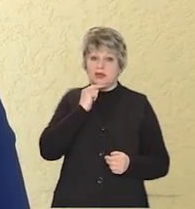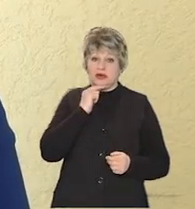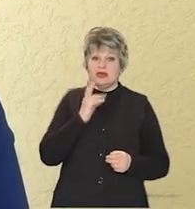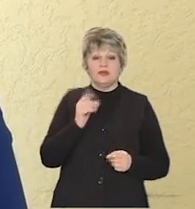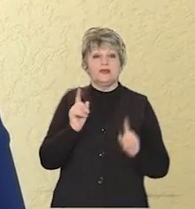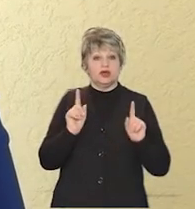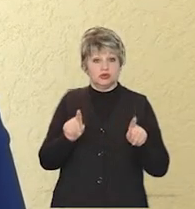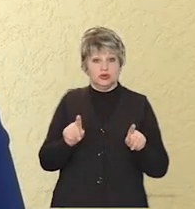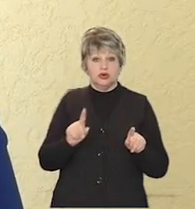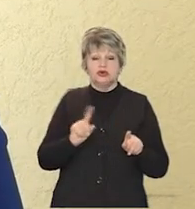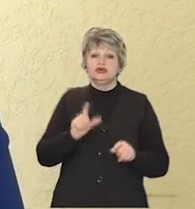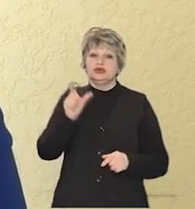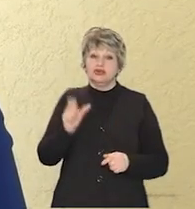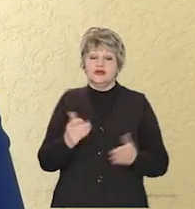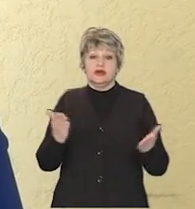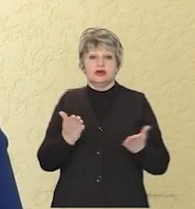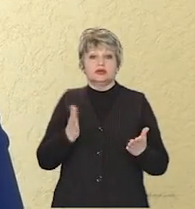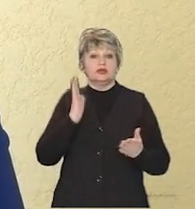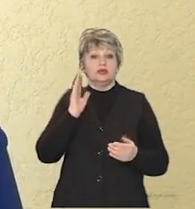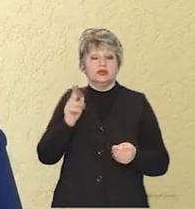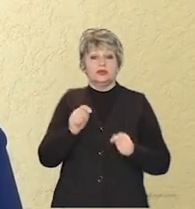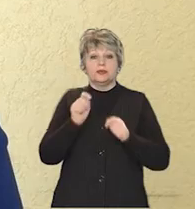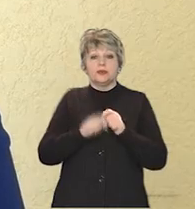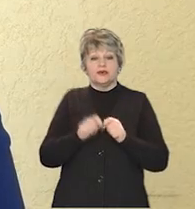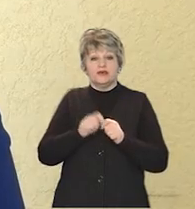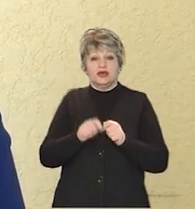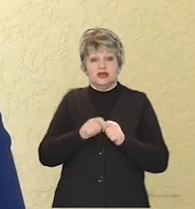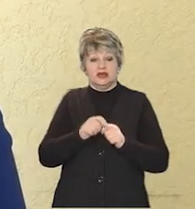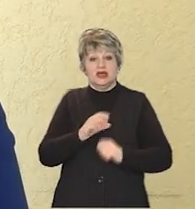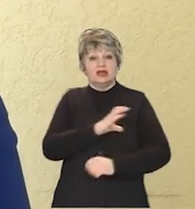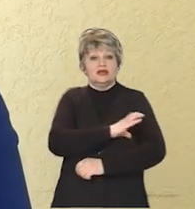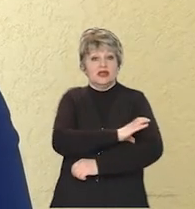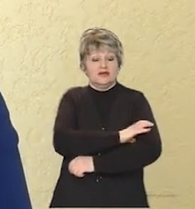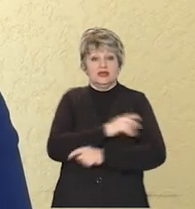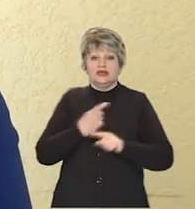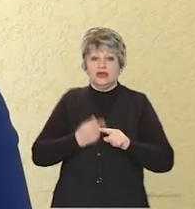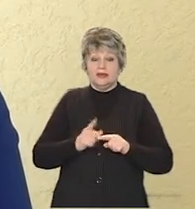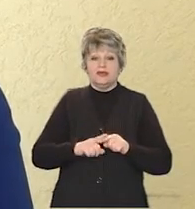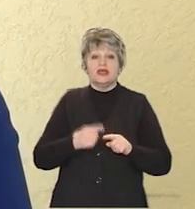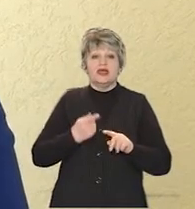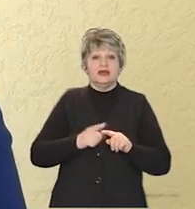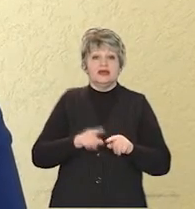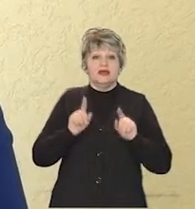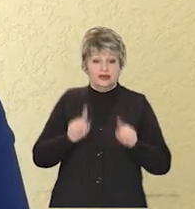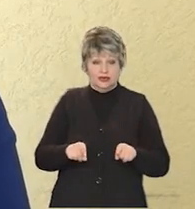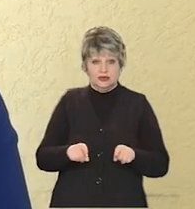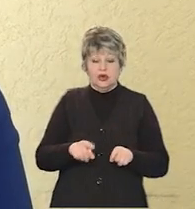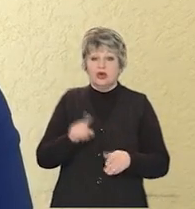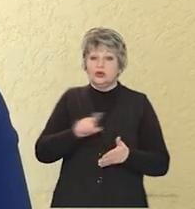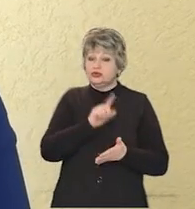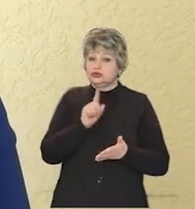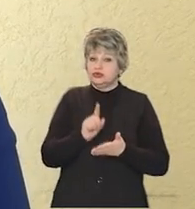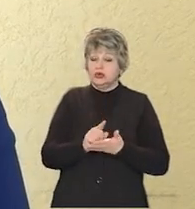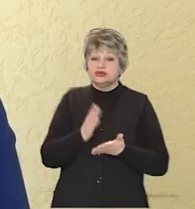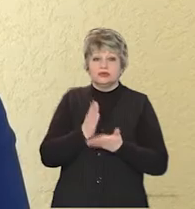внимание на то, что человек, который будет производить измерения именно таким методом, он